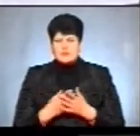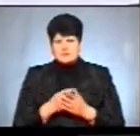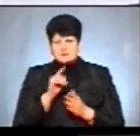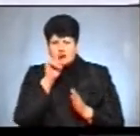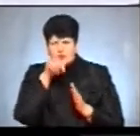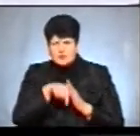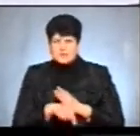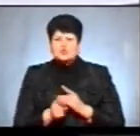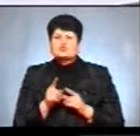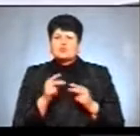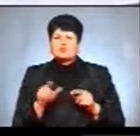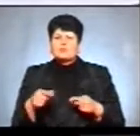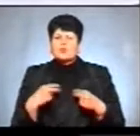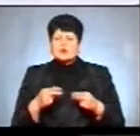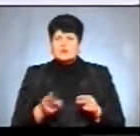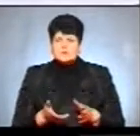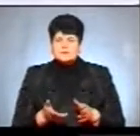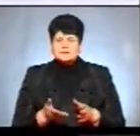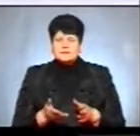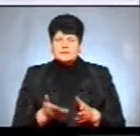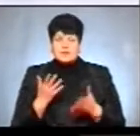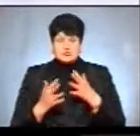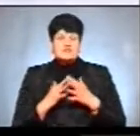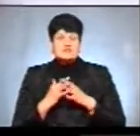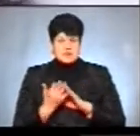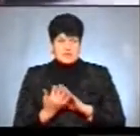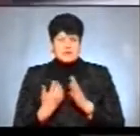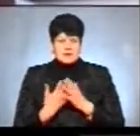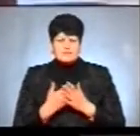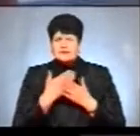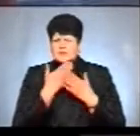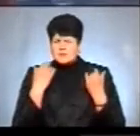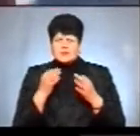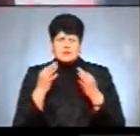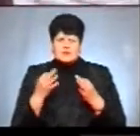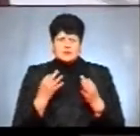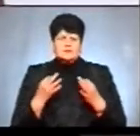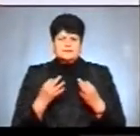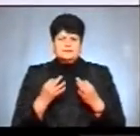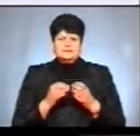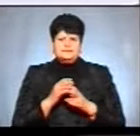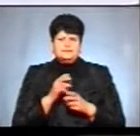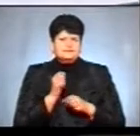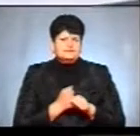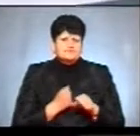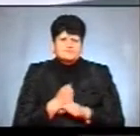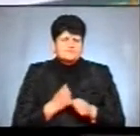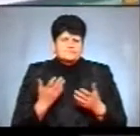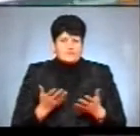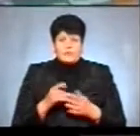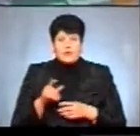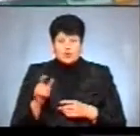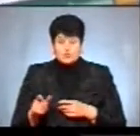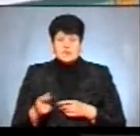чому люди продають. Якщо в селі, припустимо, немає ні фермера, немає де працювати. Люди – це